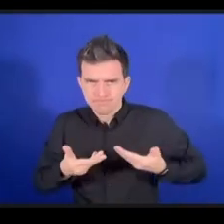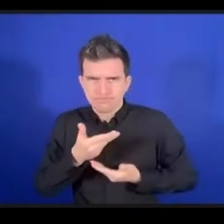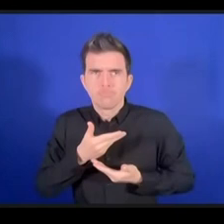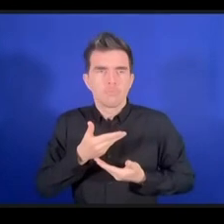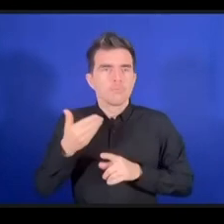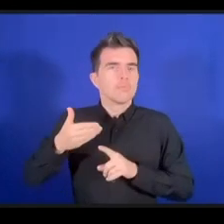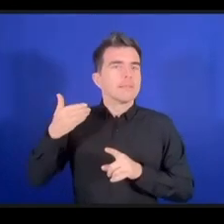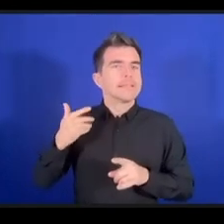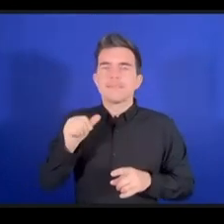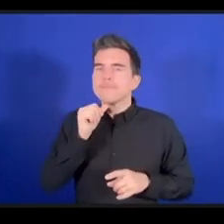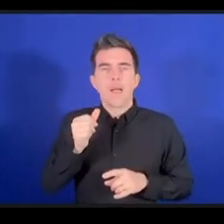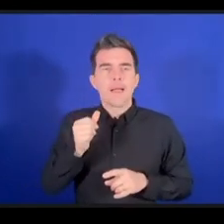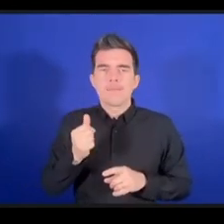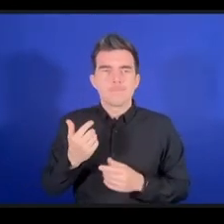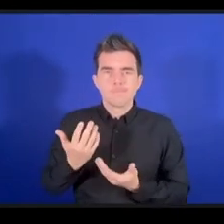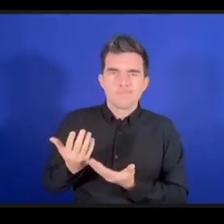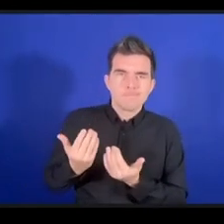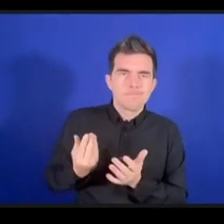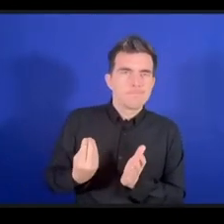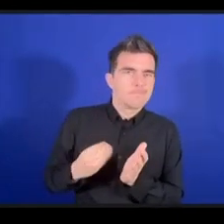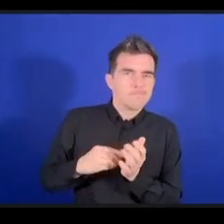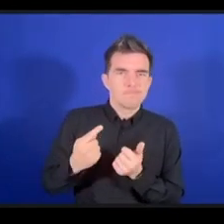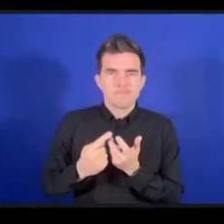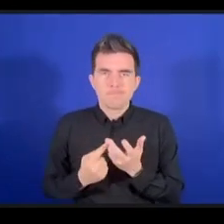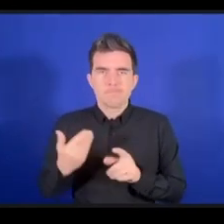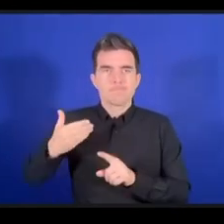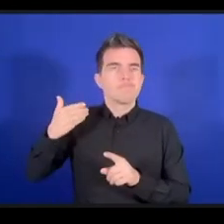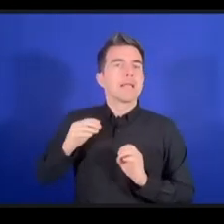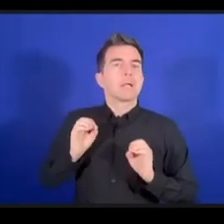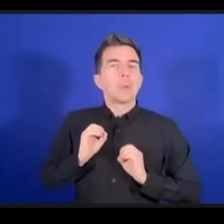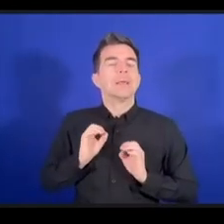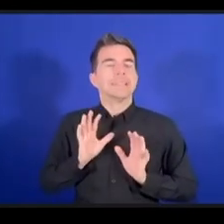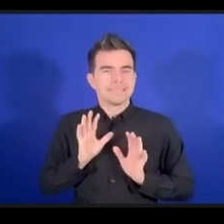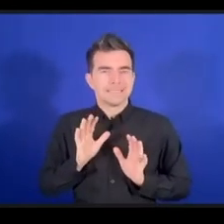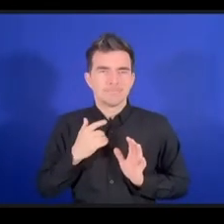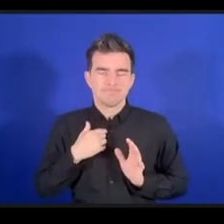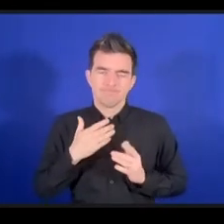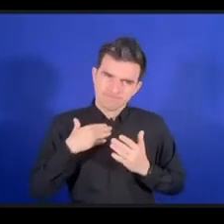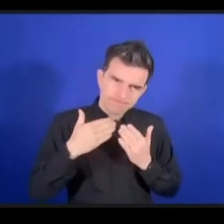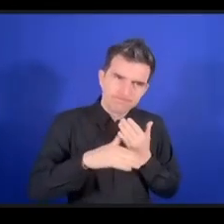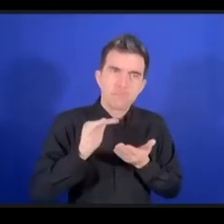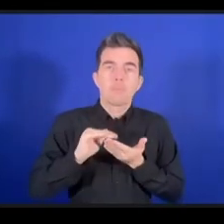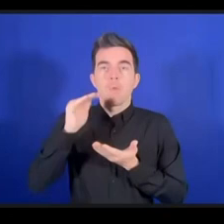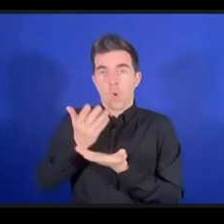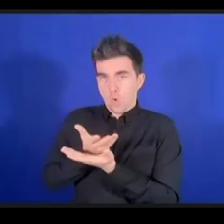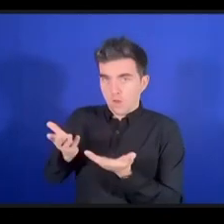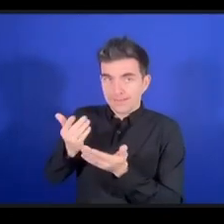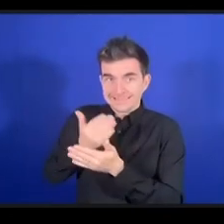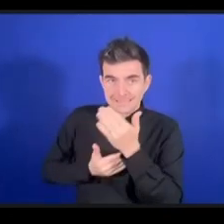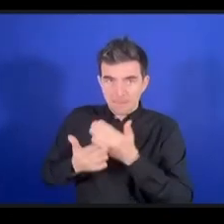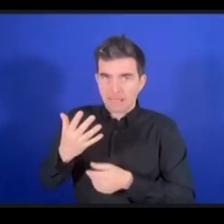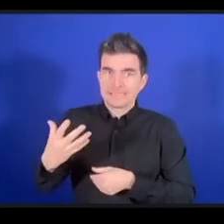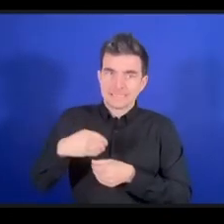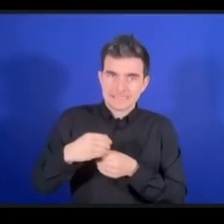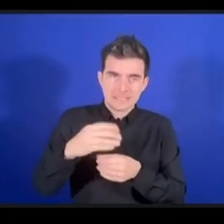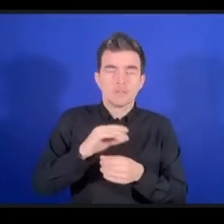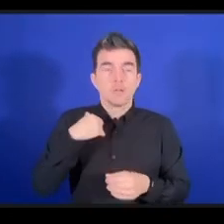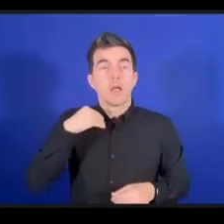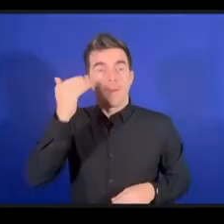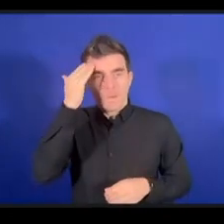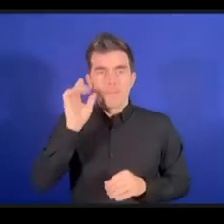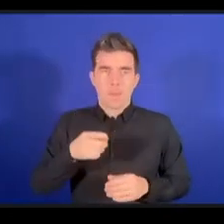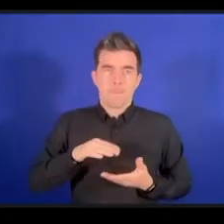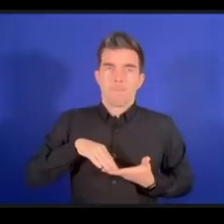但我们知道那就需要更多的资源，包括金融的经济的资源，以及还要花出更多的努